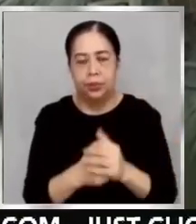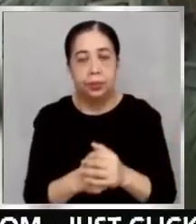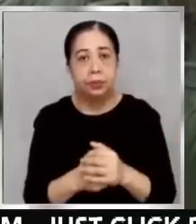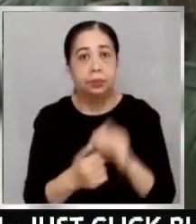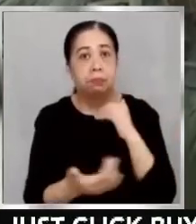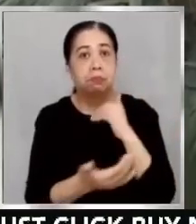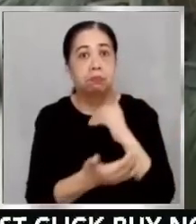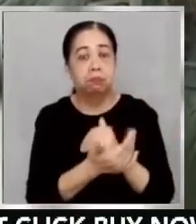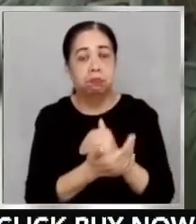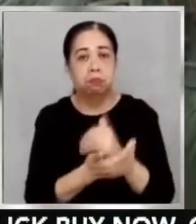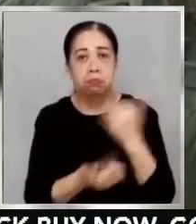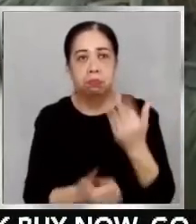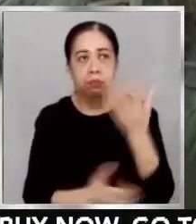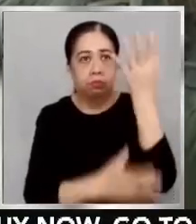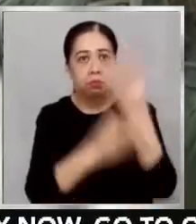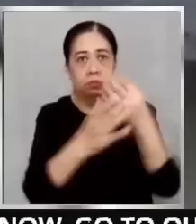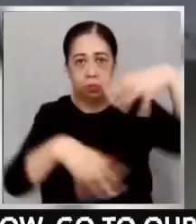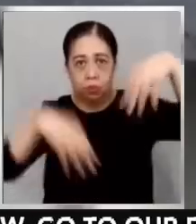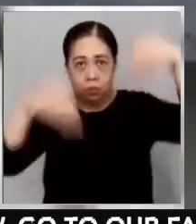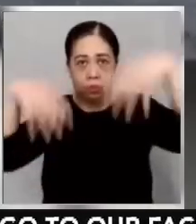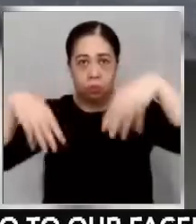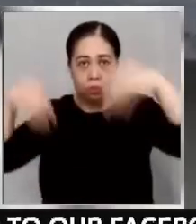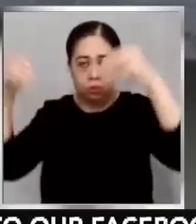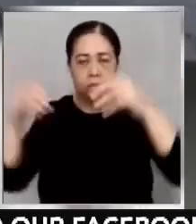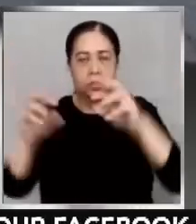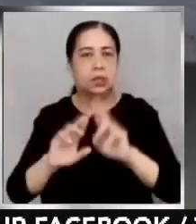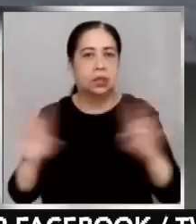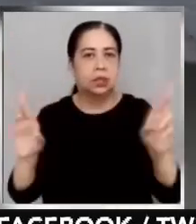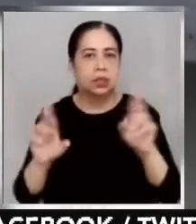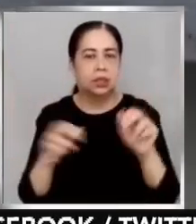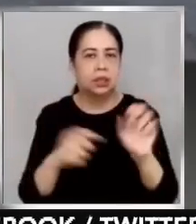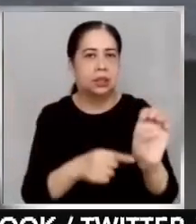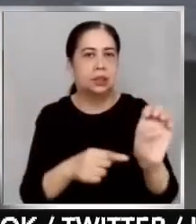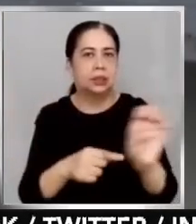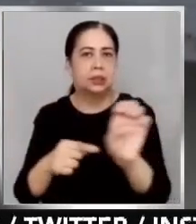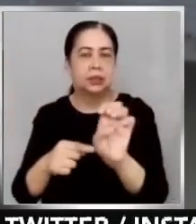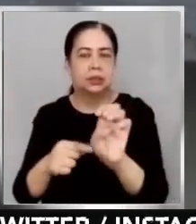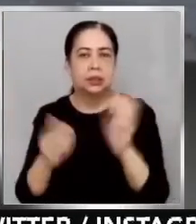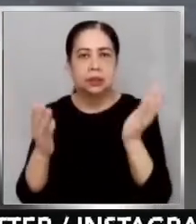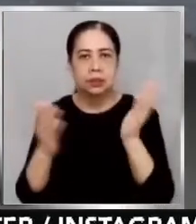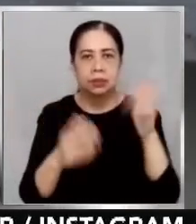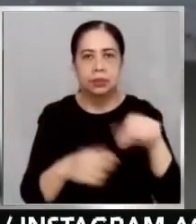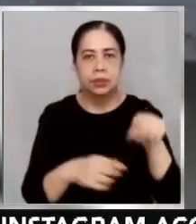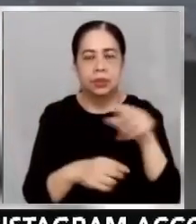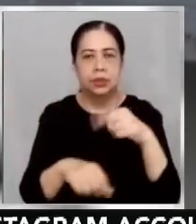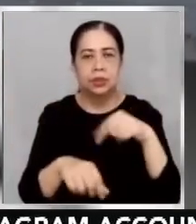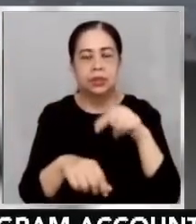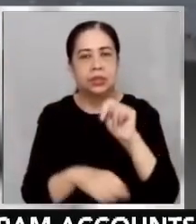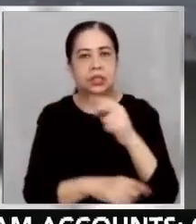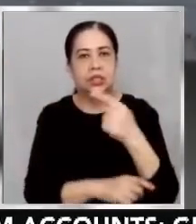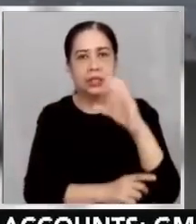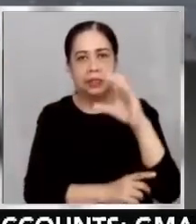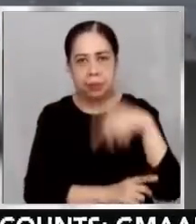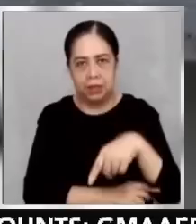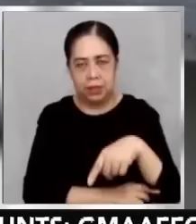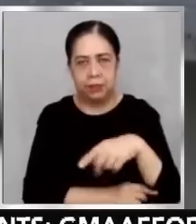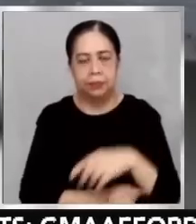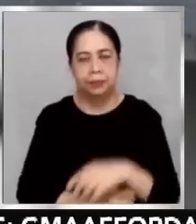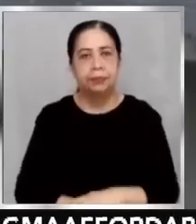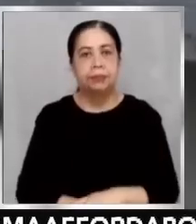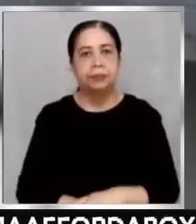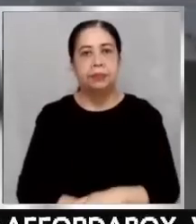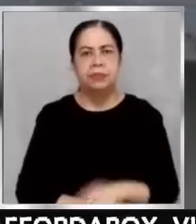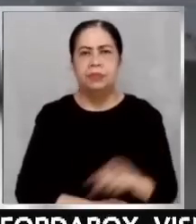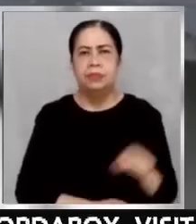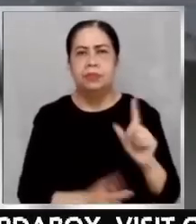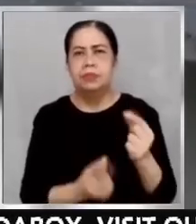ang brownout, nakahanda rin daw ang mga ancillary services ng National Grid Corporation of the Philippines. Pinamamadali